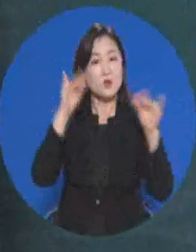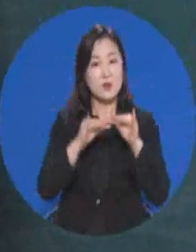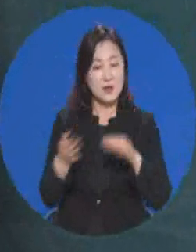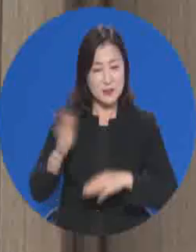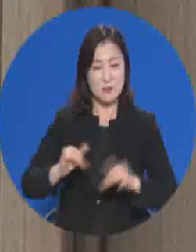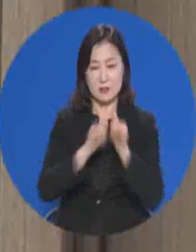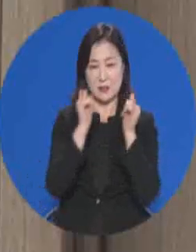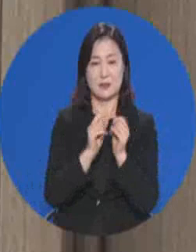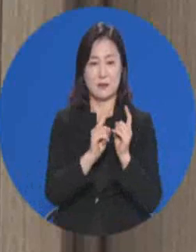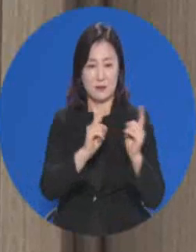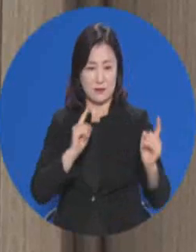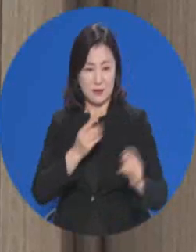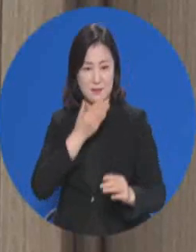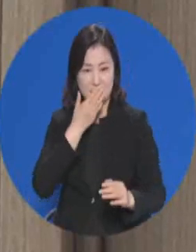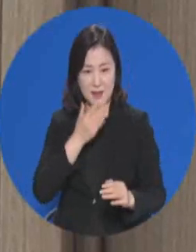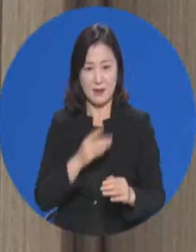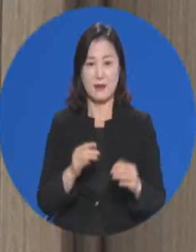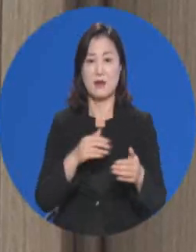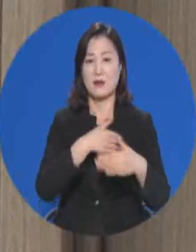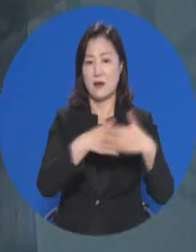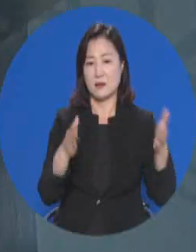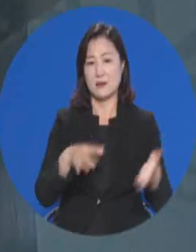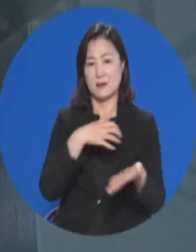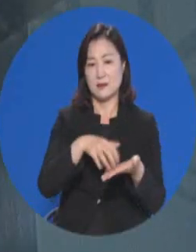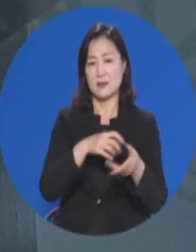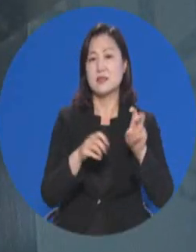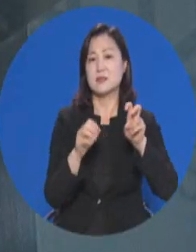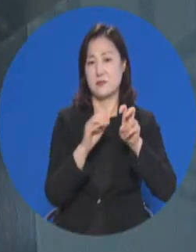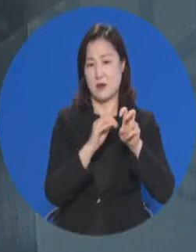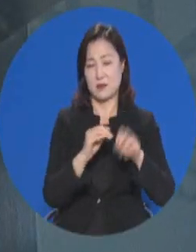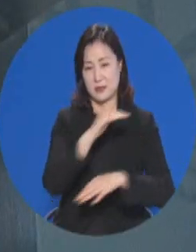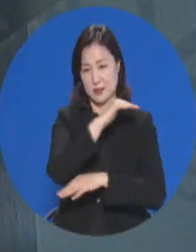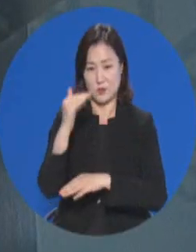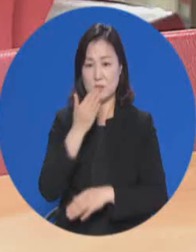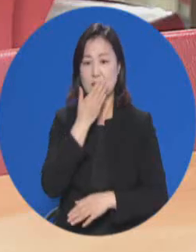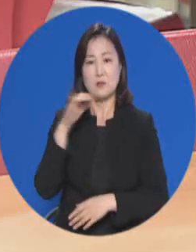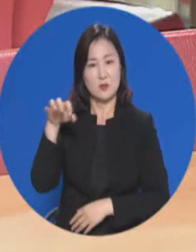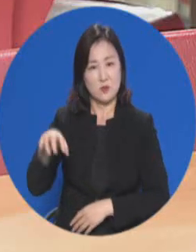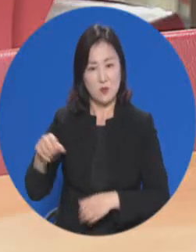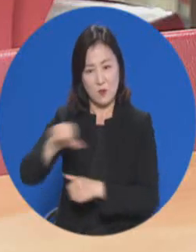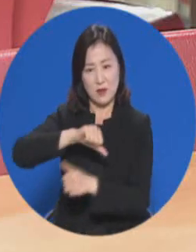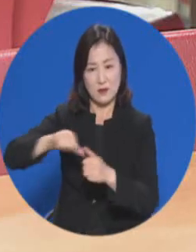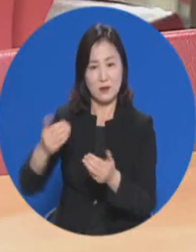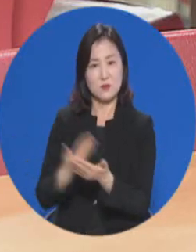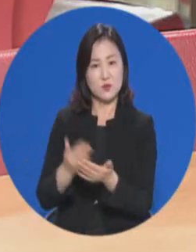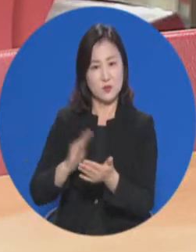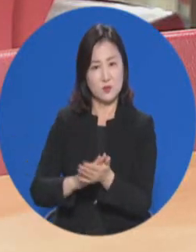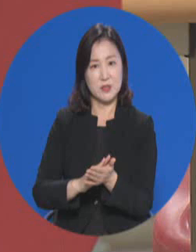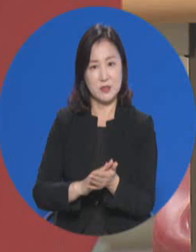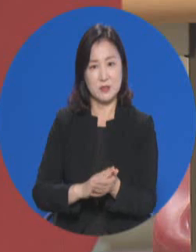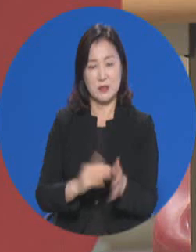두기가 가능한 학급당 학생 수 20명과 급식실 환경 개선 등 실효성